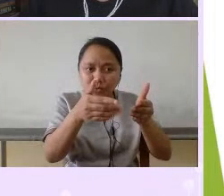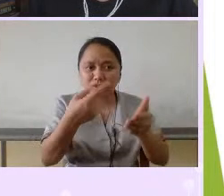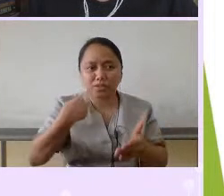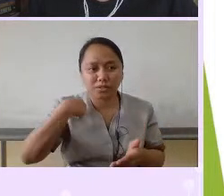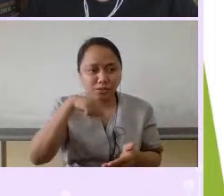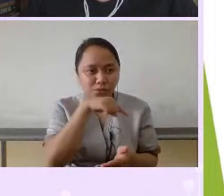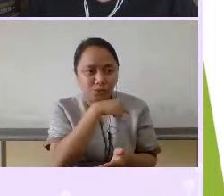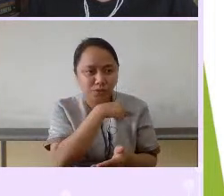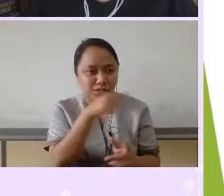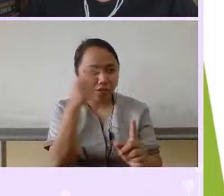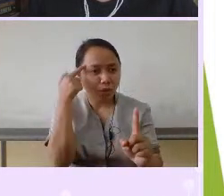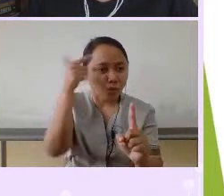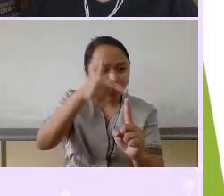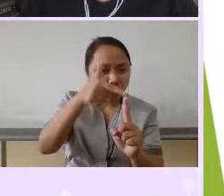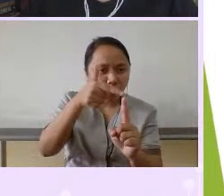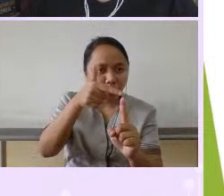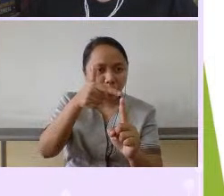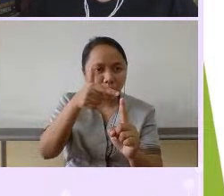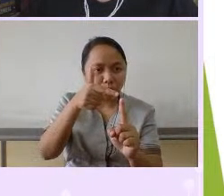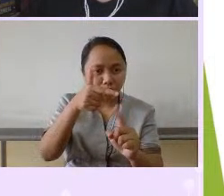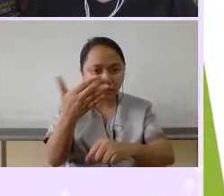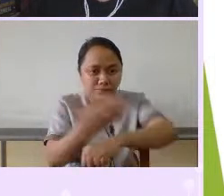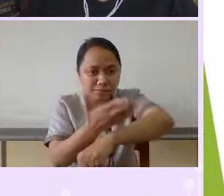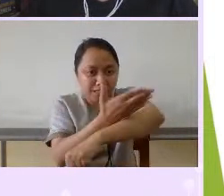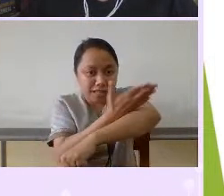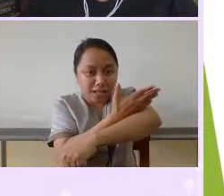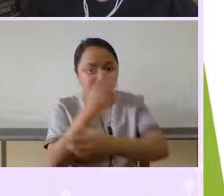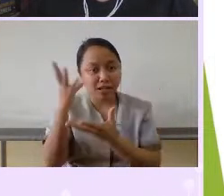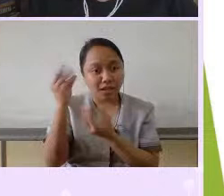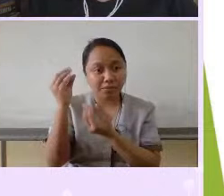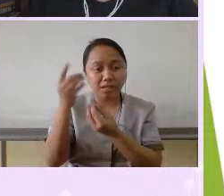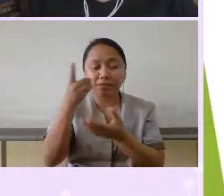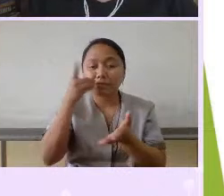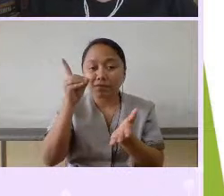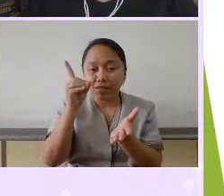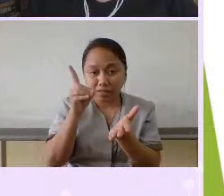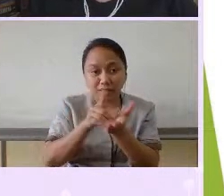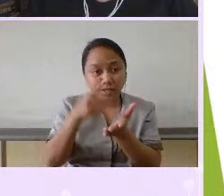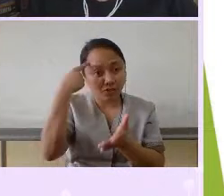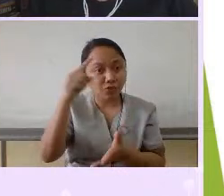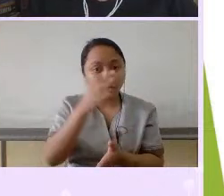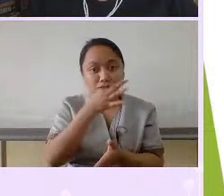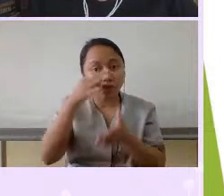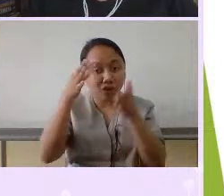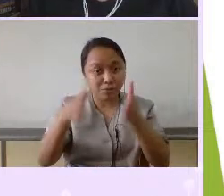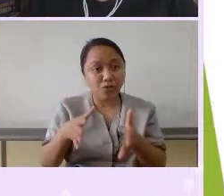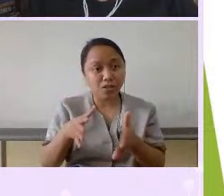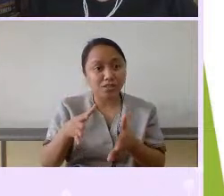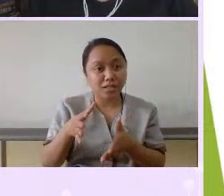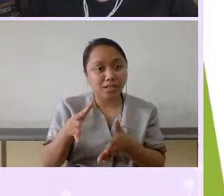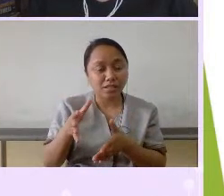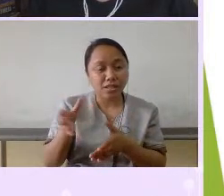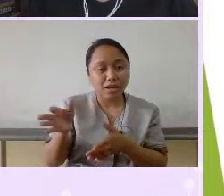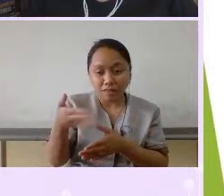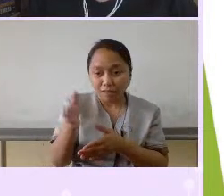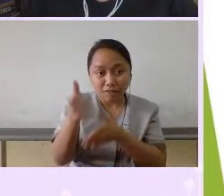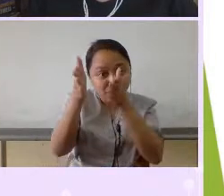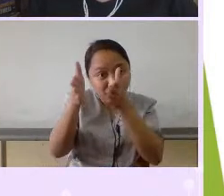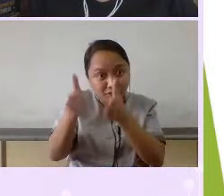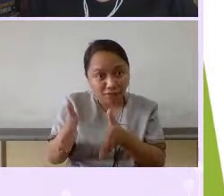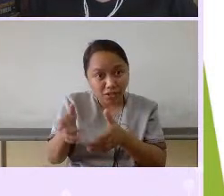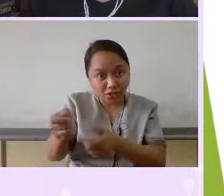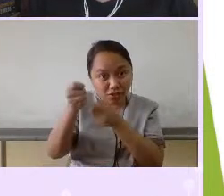aims po natin is to enhance and update the database of farmers and fisher folk, develop a farm